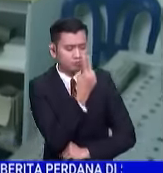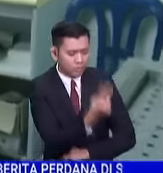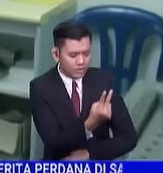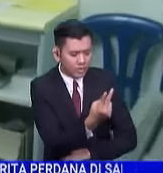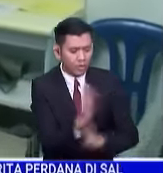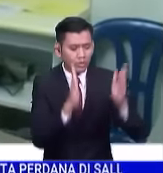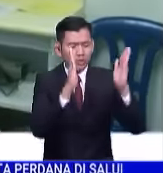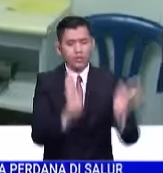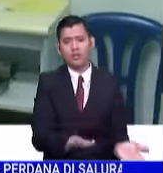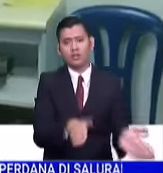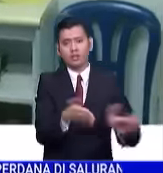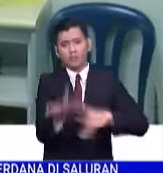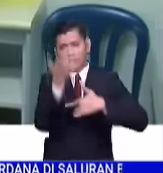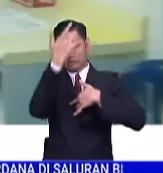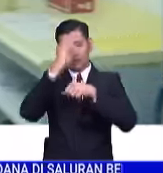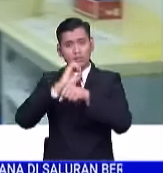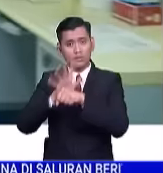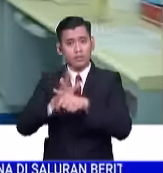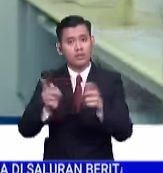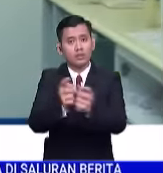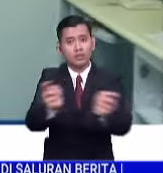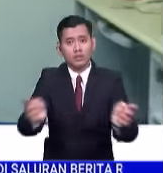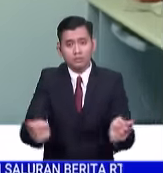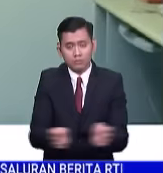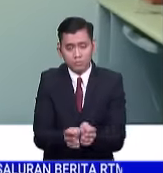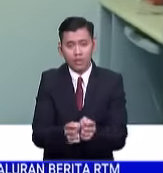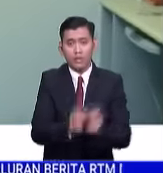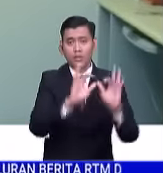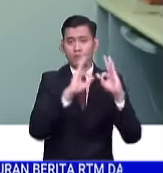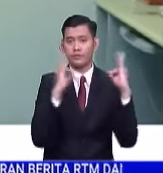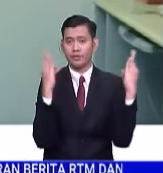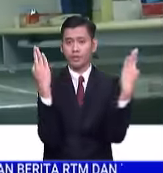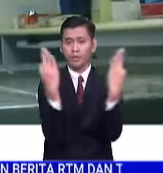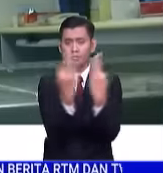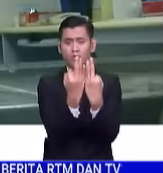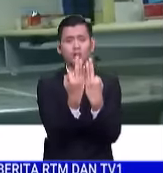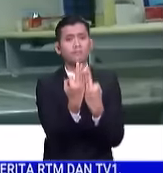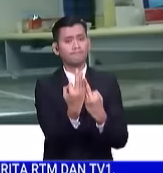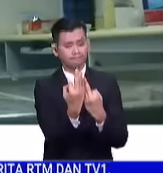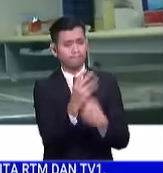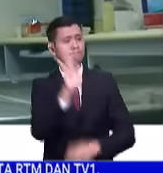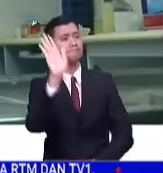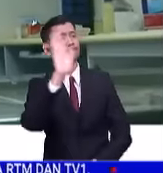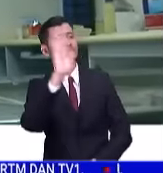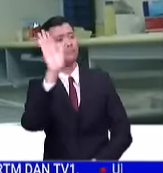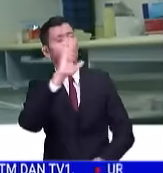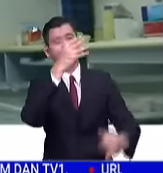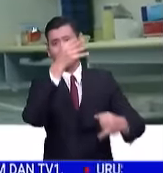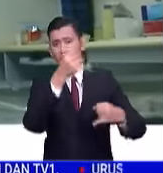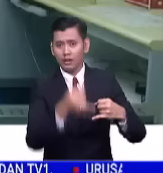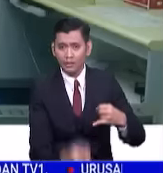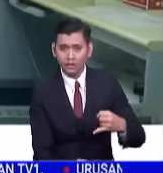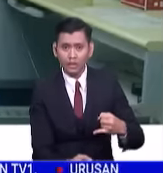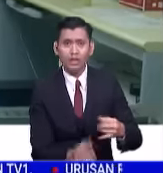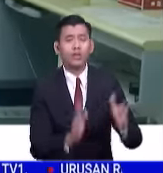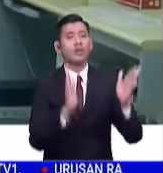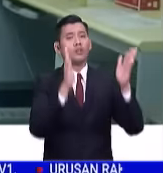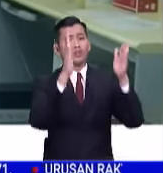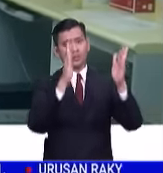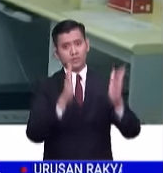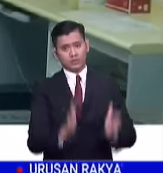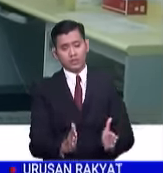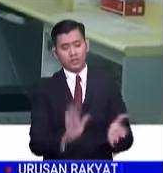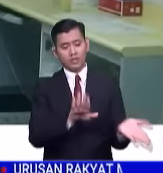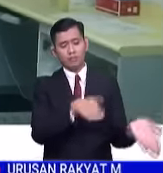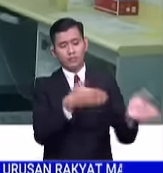dan juga ruang untuk waris dan juga keluarga memberi lambaian terakhir kepada jenazah